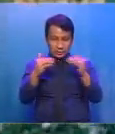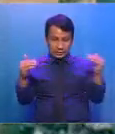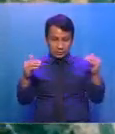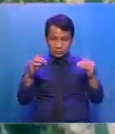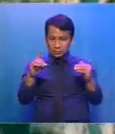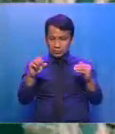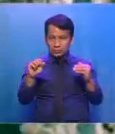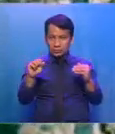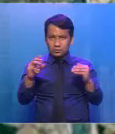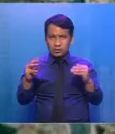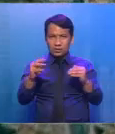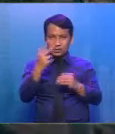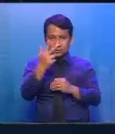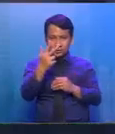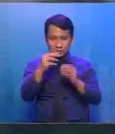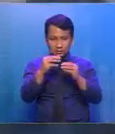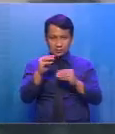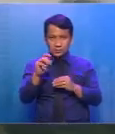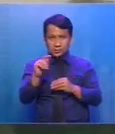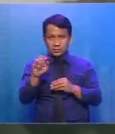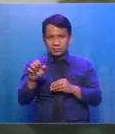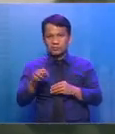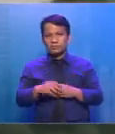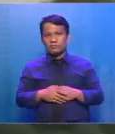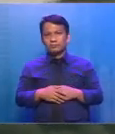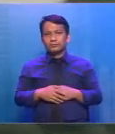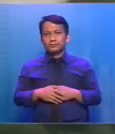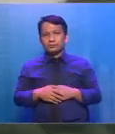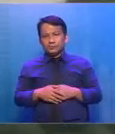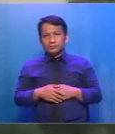halos 3 metro na lang.